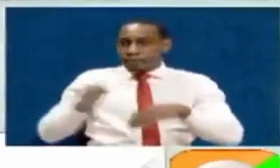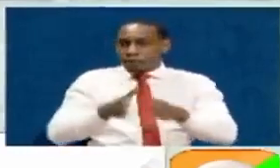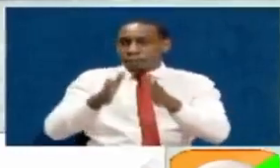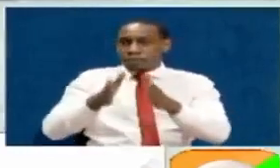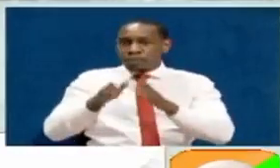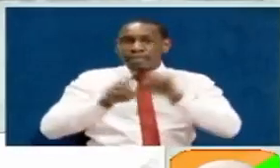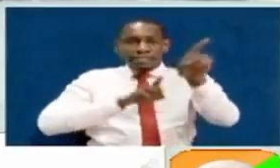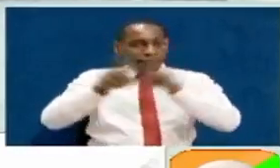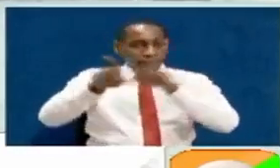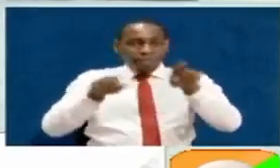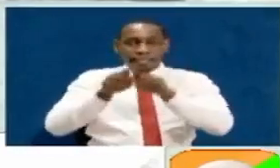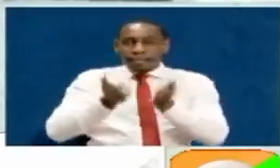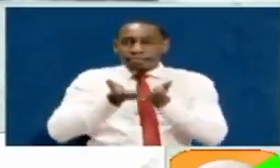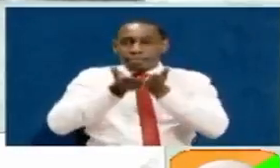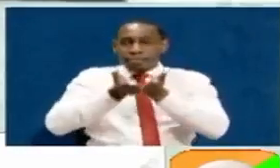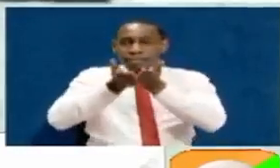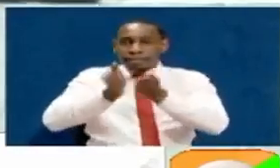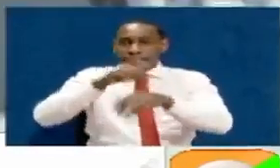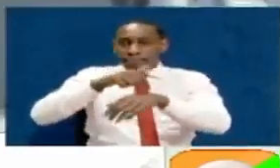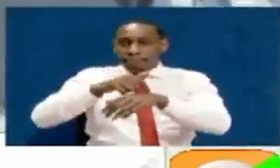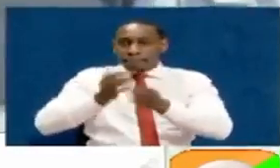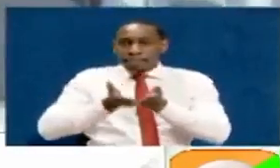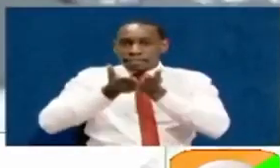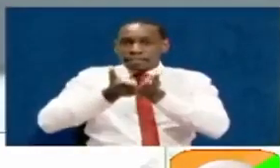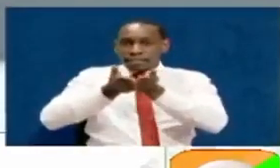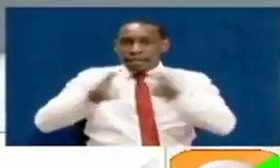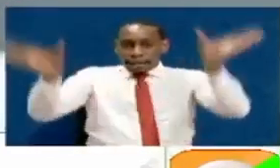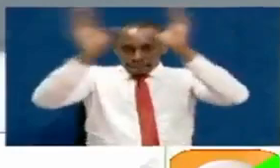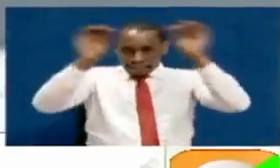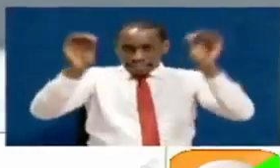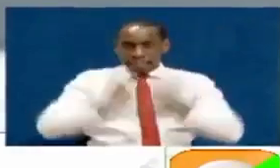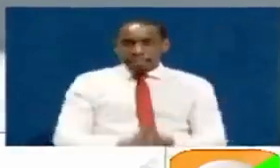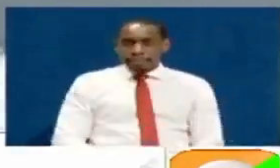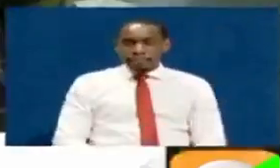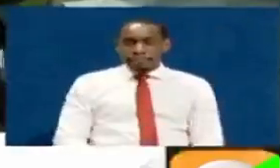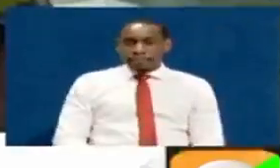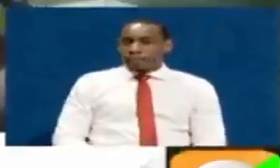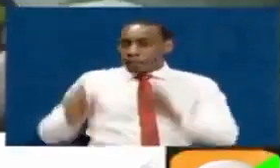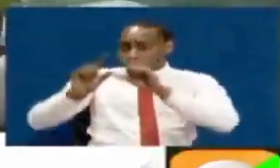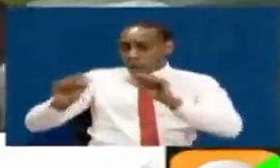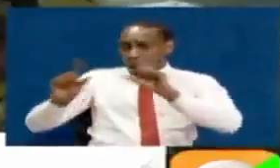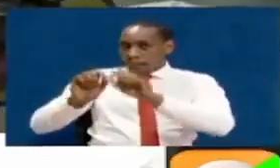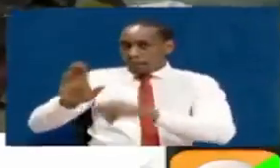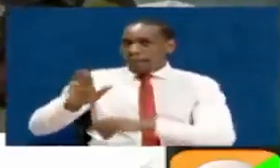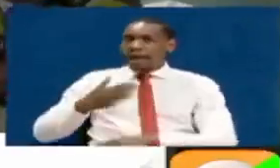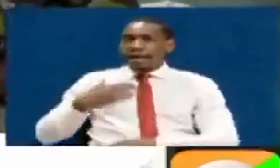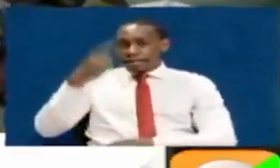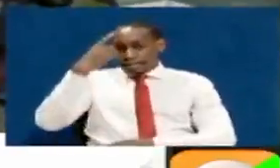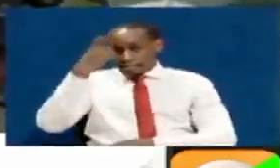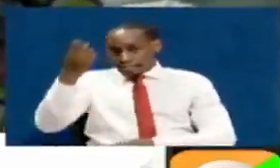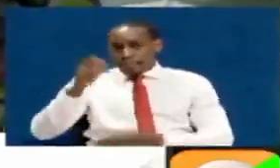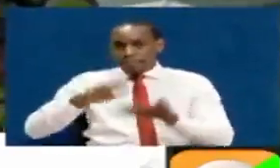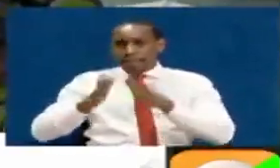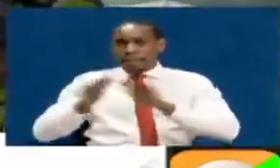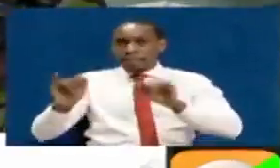ya kusafiri na hiyo meli wakati ilikuwa inasafirisha rais wetu. Phoebe, umetueleza kwamba ulikuwa na ndoto ya kuwa